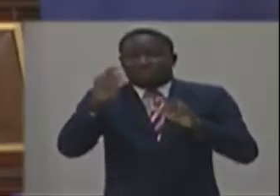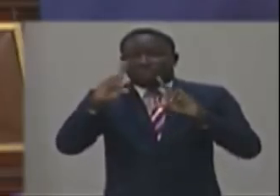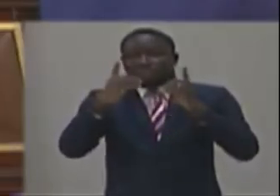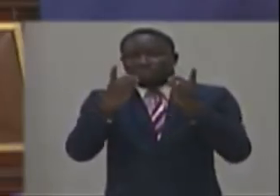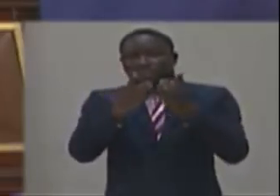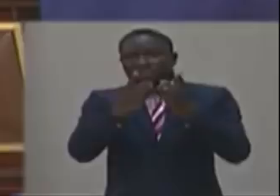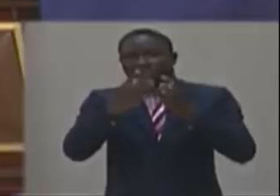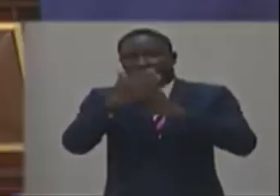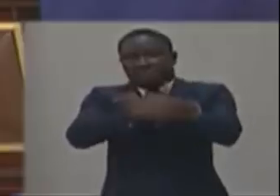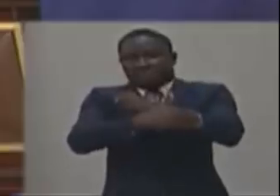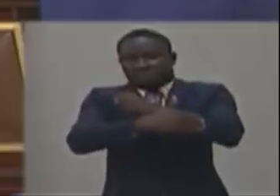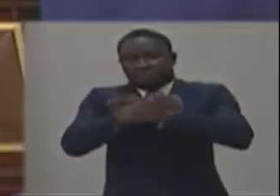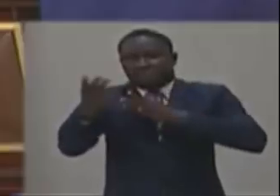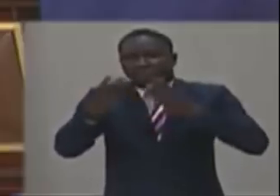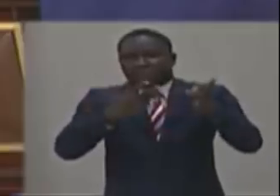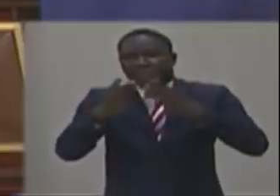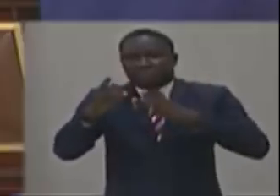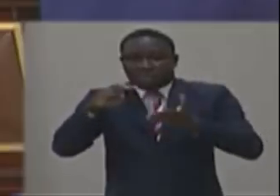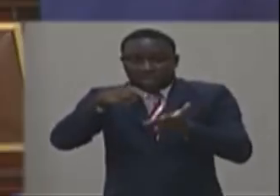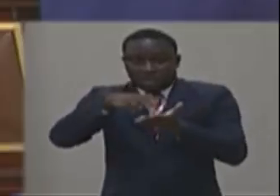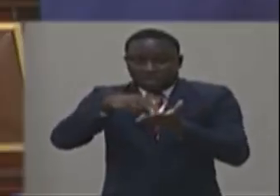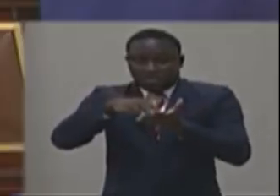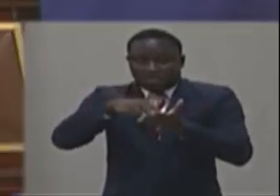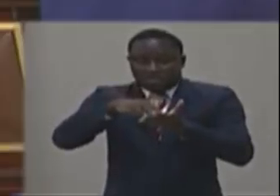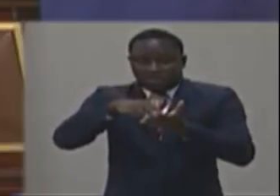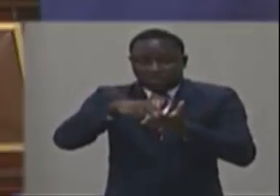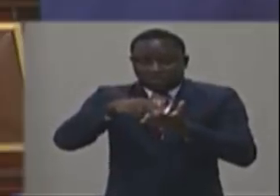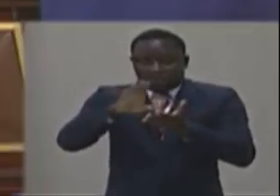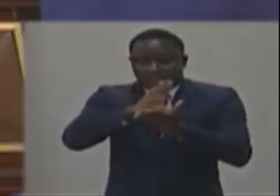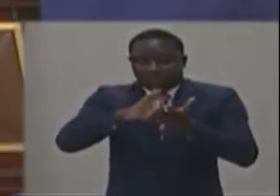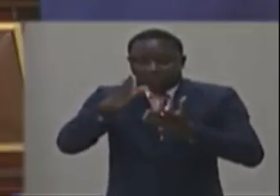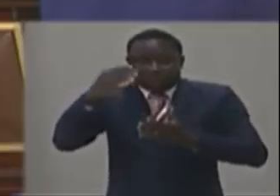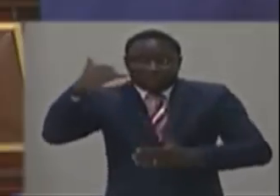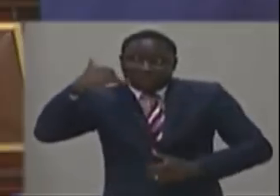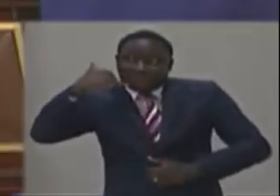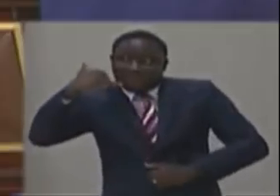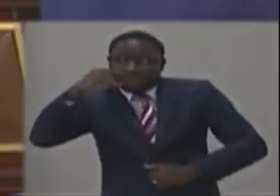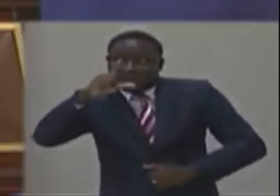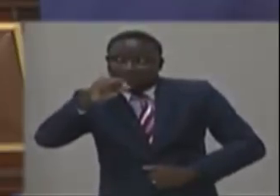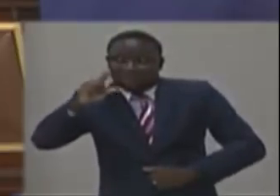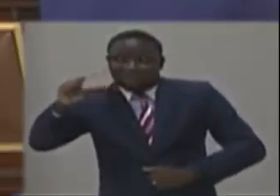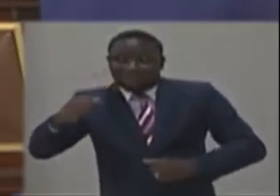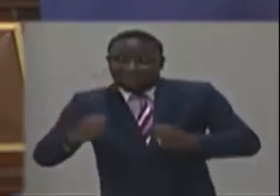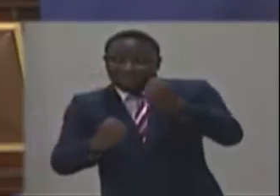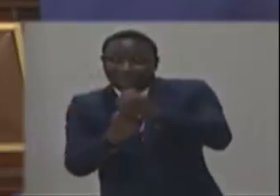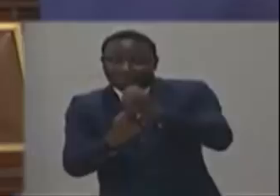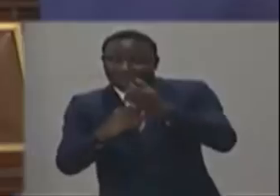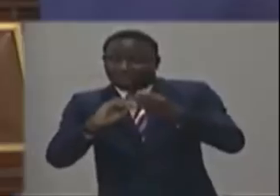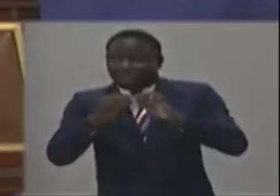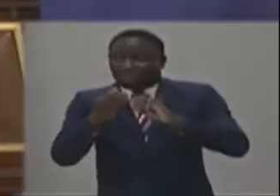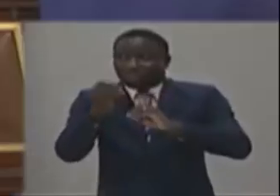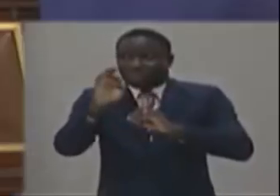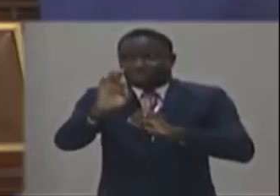là. Ministère a mis sous pied centre d'appel 2021 et